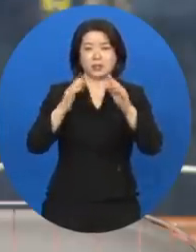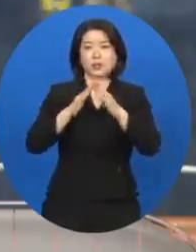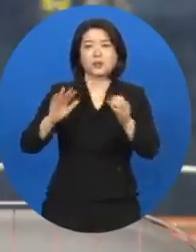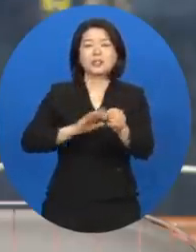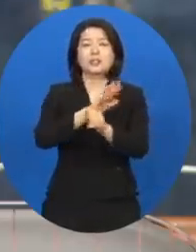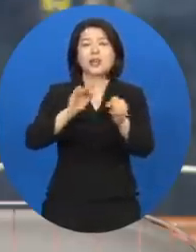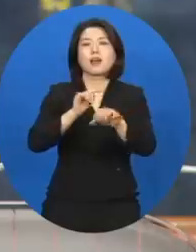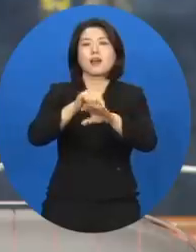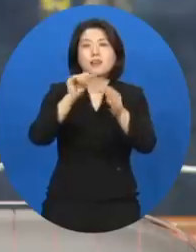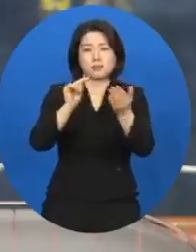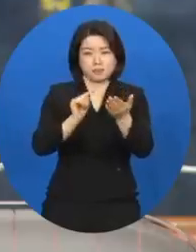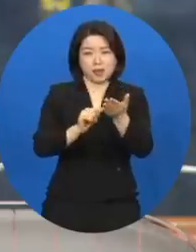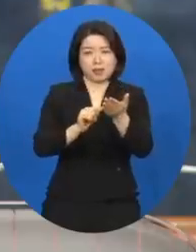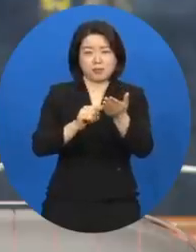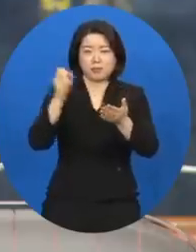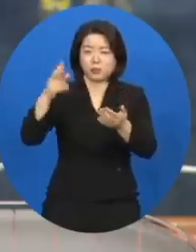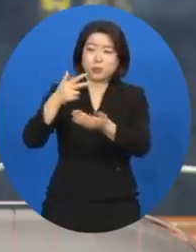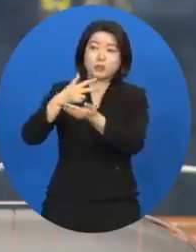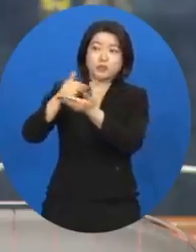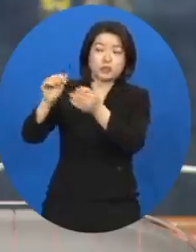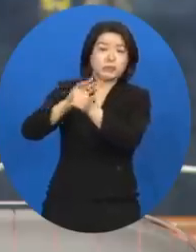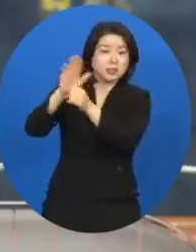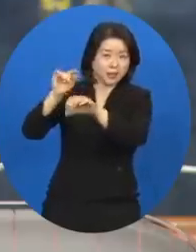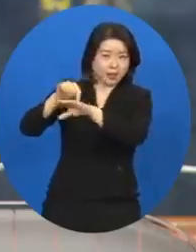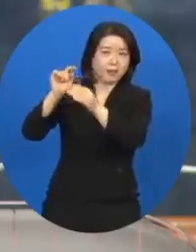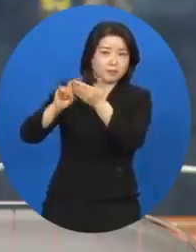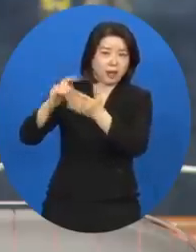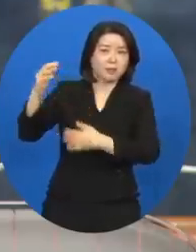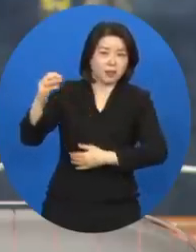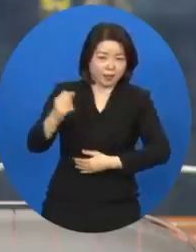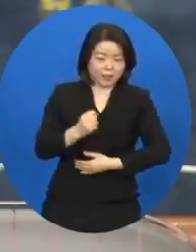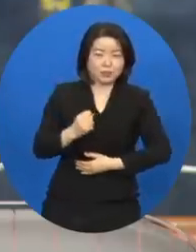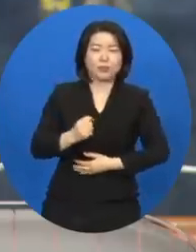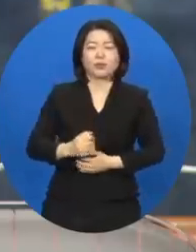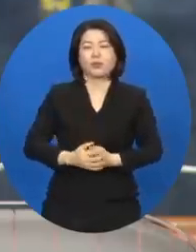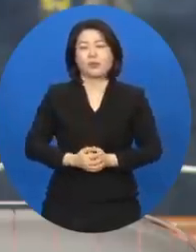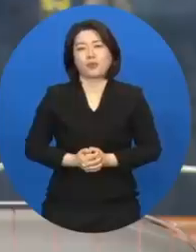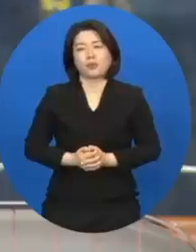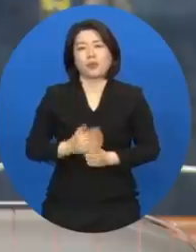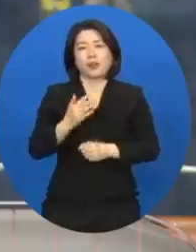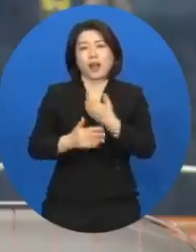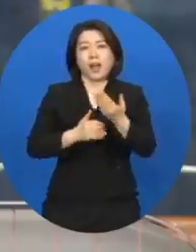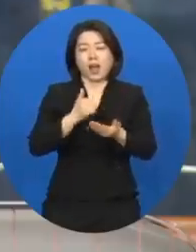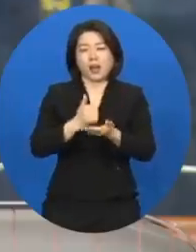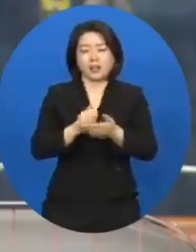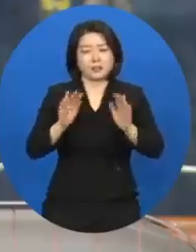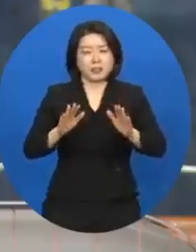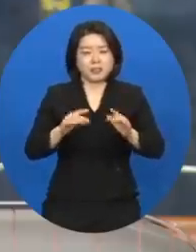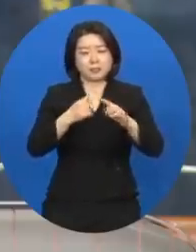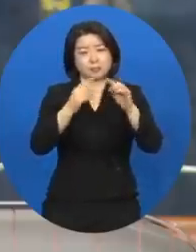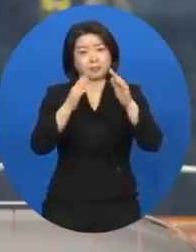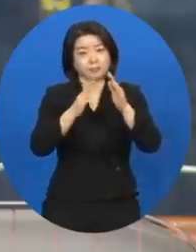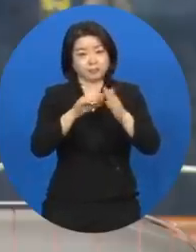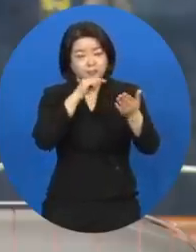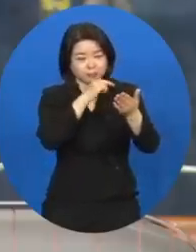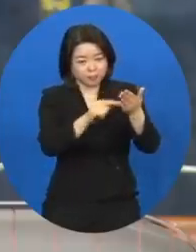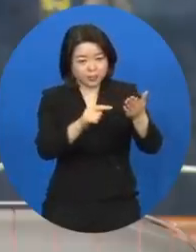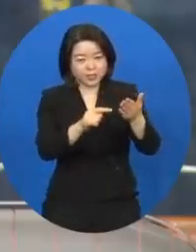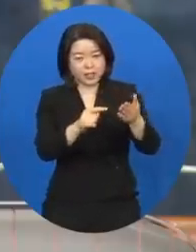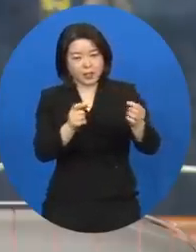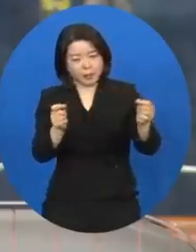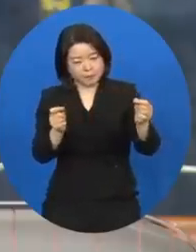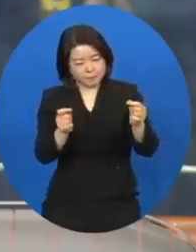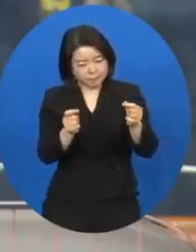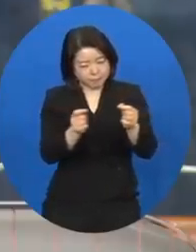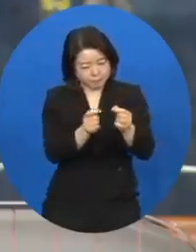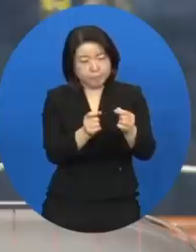마음 그리고 주님을 사랑하는 마음으로 하나님, 이제 교회 부채도 거의 막바지에 다다른 것